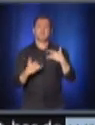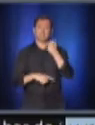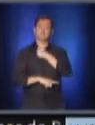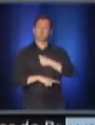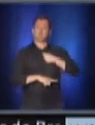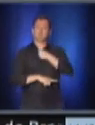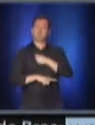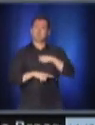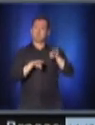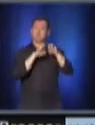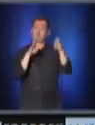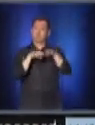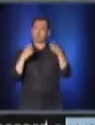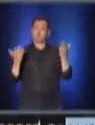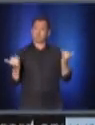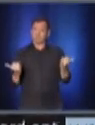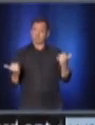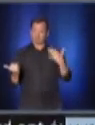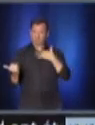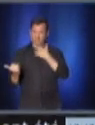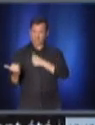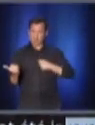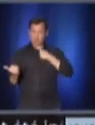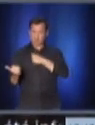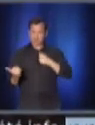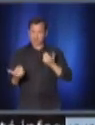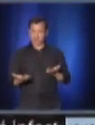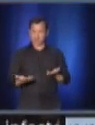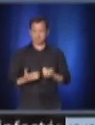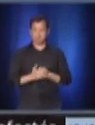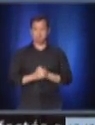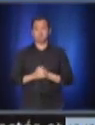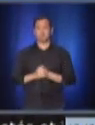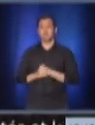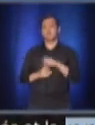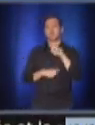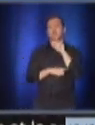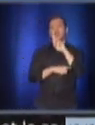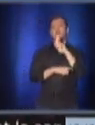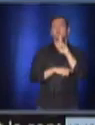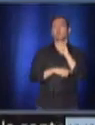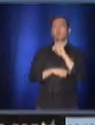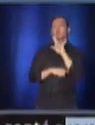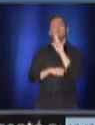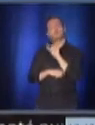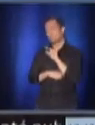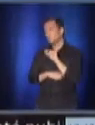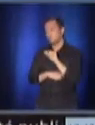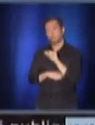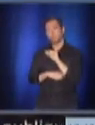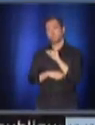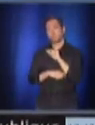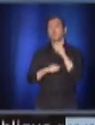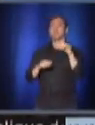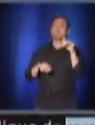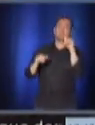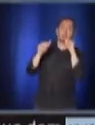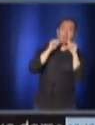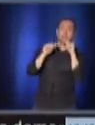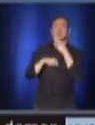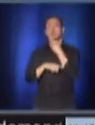des bars? Réponse, non. Pour le moment, non. Car j'estime que la plupart d'entre eux